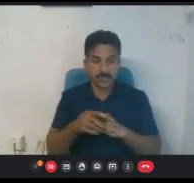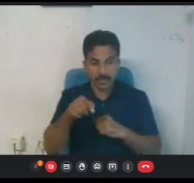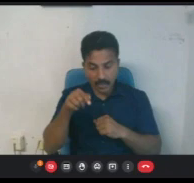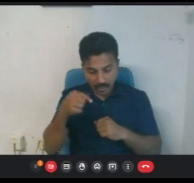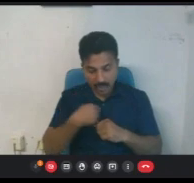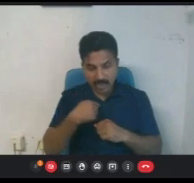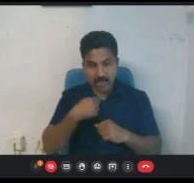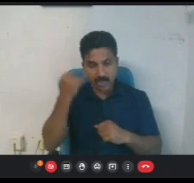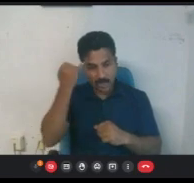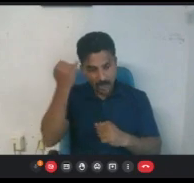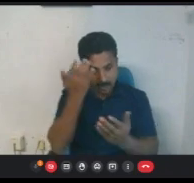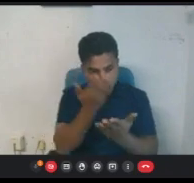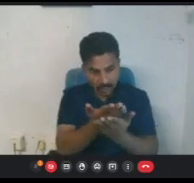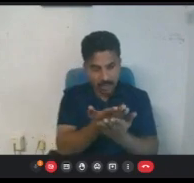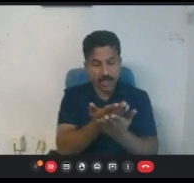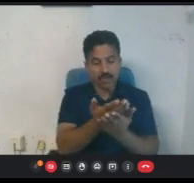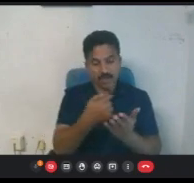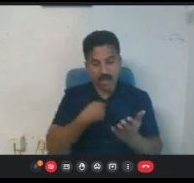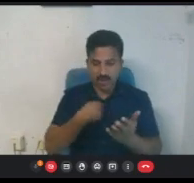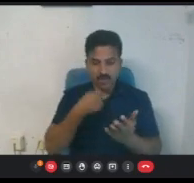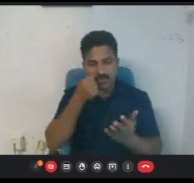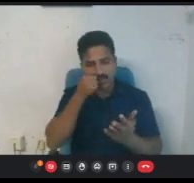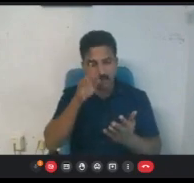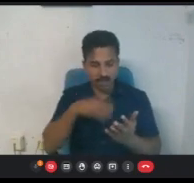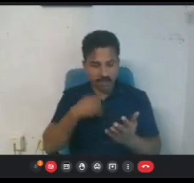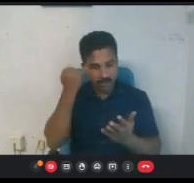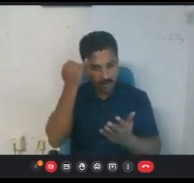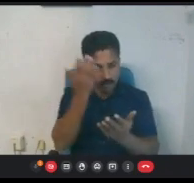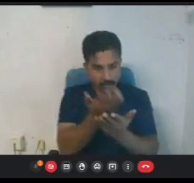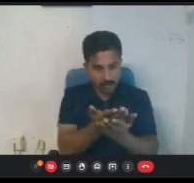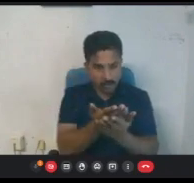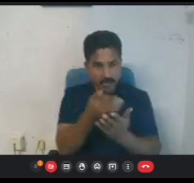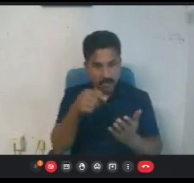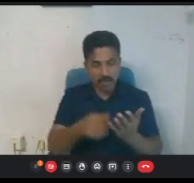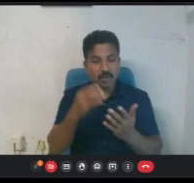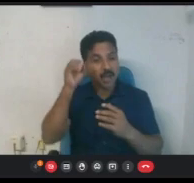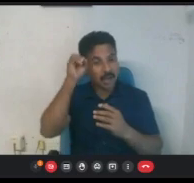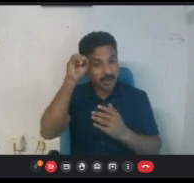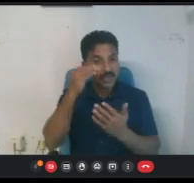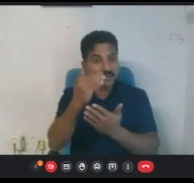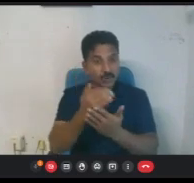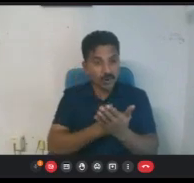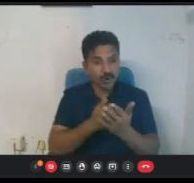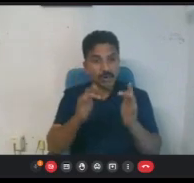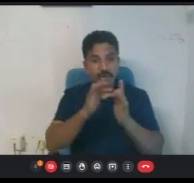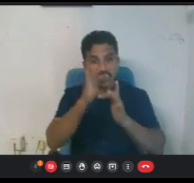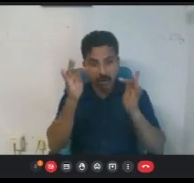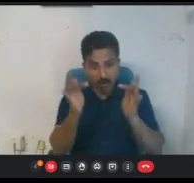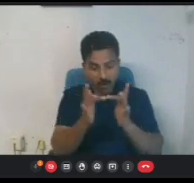നിർദ്ദേശിക്കാനുള്ളത്, ഒരു രക്ഷിതാവ് എന്നുള്ളത് എനിക്ക് നിർദ്ദേശിക്കാനുള്ളത്, ഈ ബോധവൽക്കരണ പരിപാടികളെ ഓൺലൈനായിട്ടല്ല മറിച്ച്